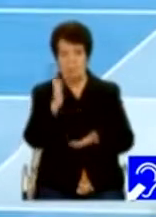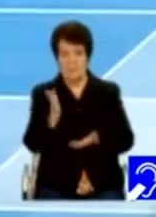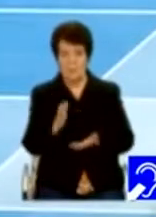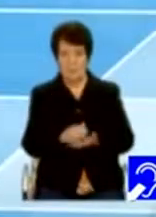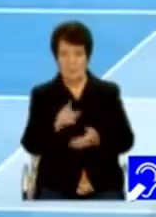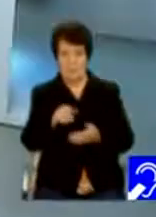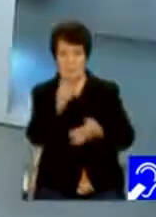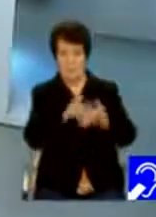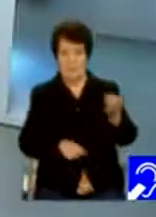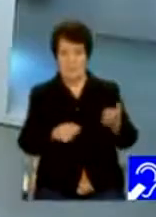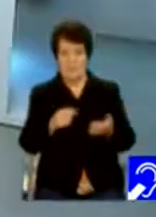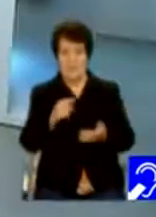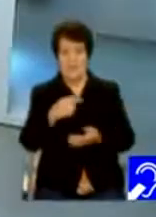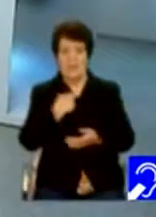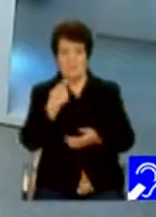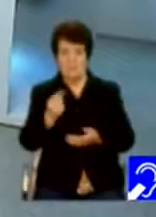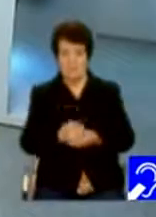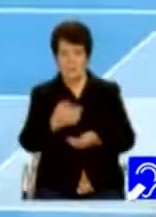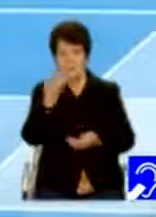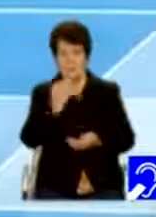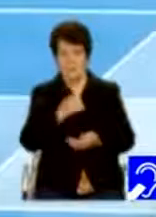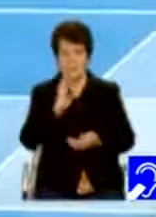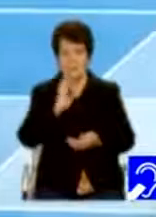buletinul de vot. Vă mulțumesc și dumneavoastră, doamnelor